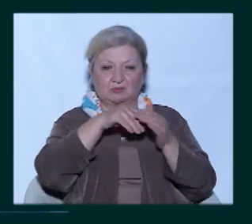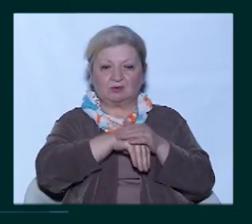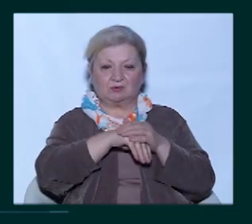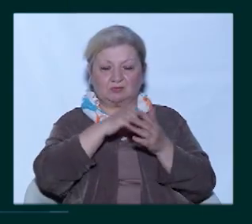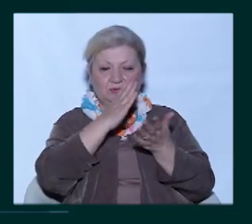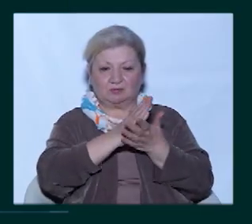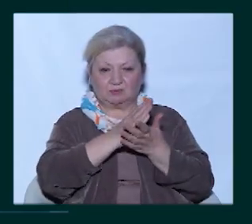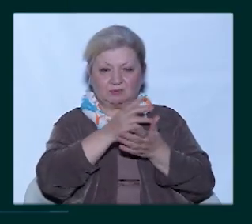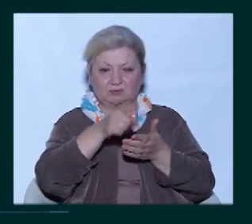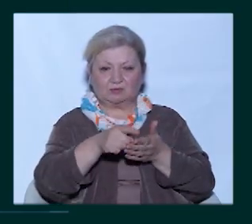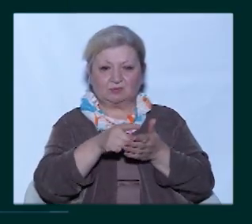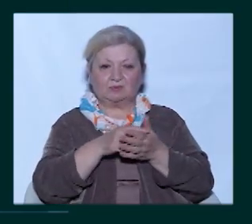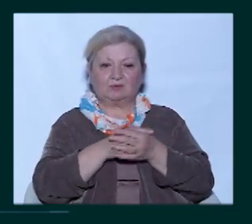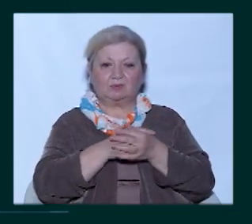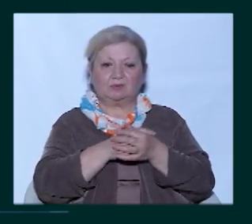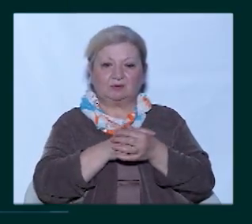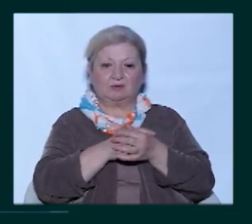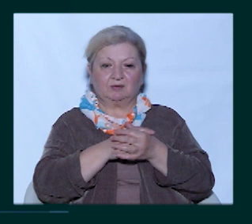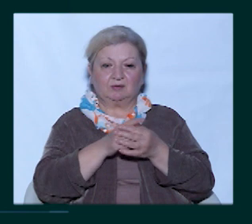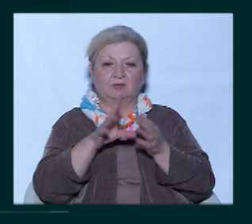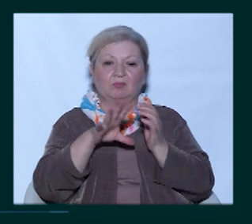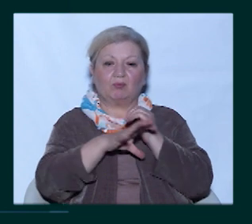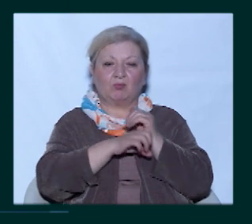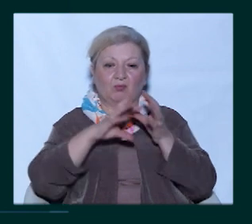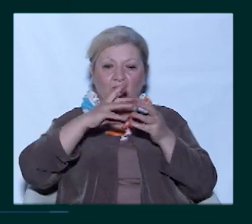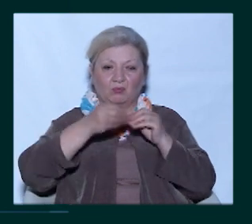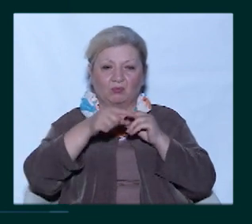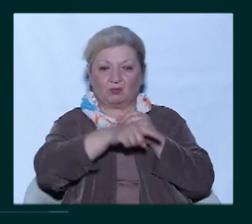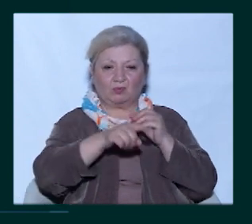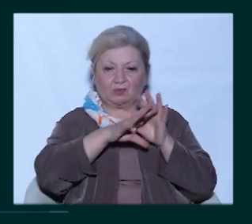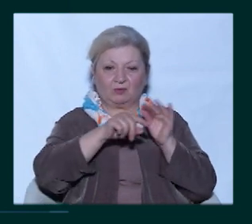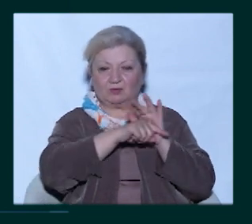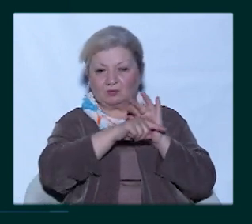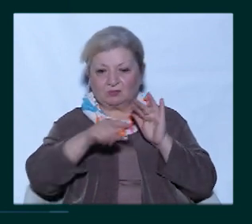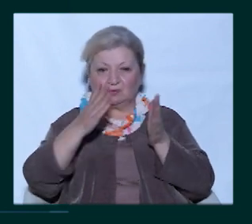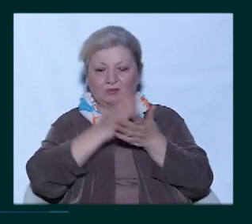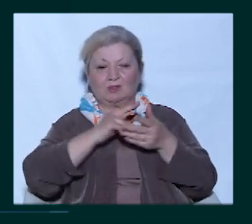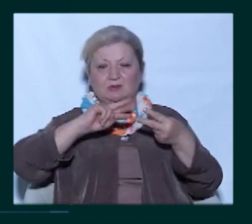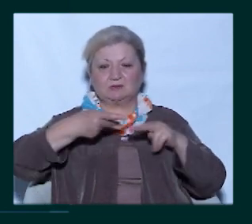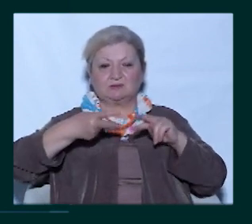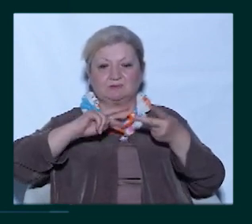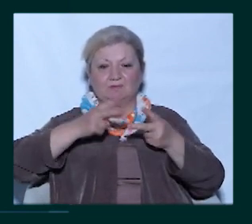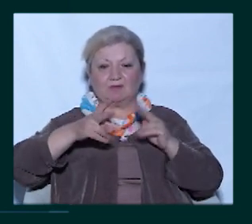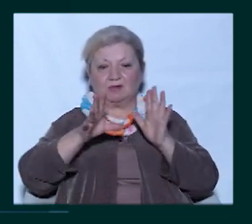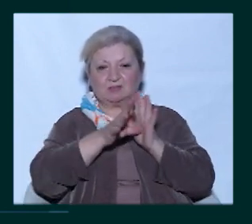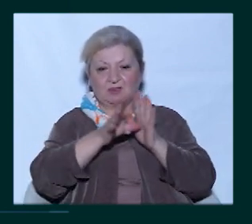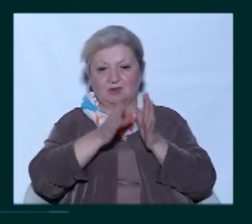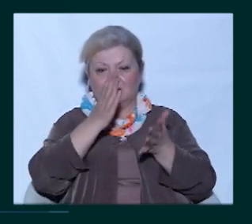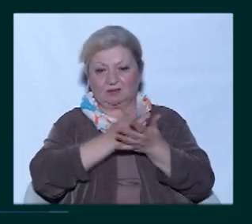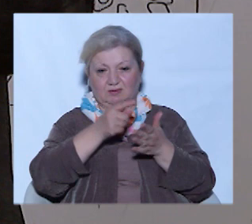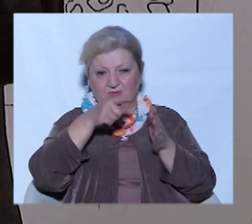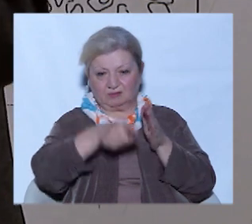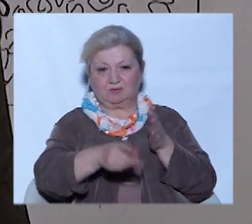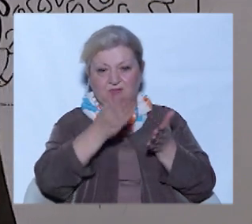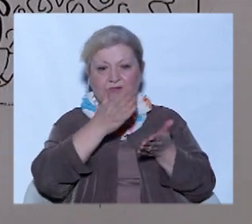ტევადობა, დიოდი არ ამიხსნია ჯერ და ამაზე შემდეგ ვისაუბრებ. საბოლოო ჯამში ამ დენის გამართვა ხდება, ცვლადი დენი